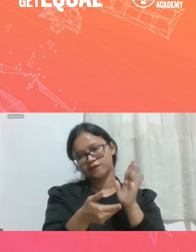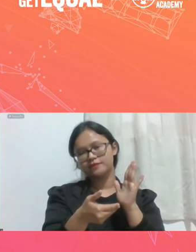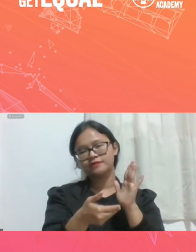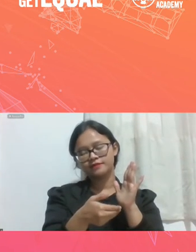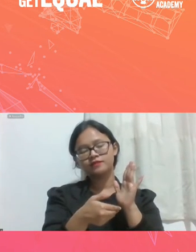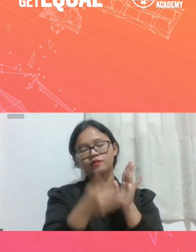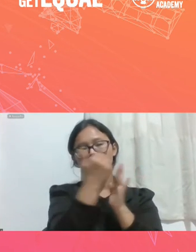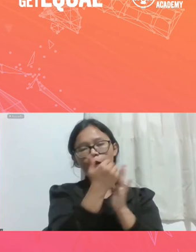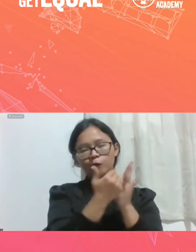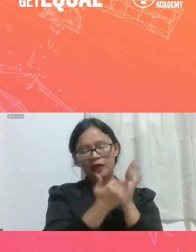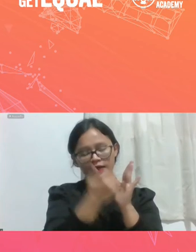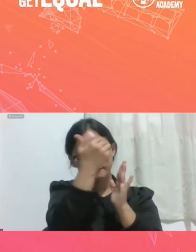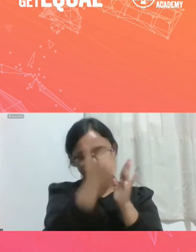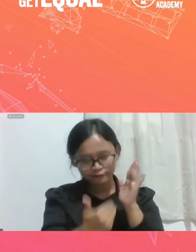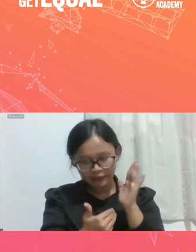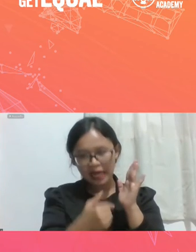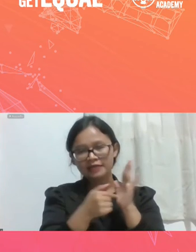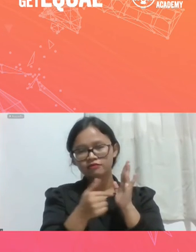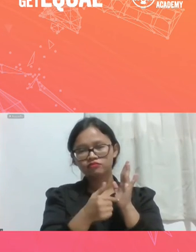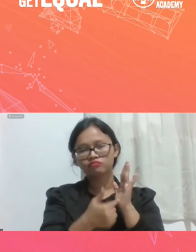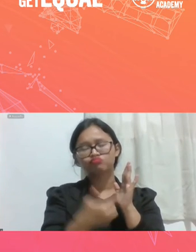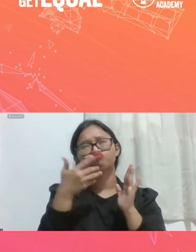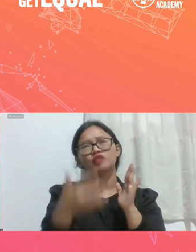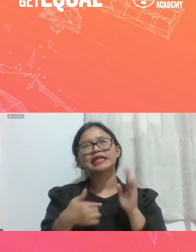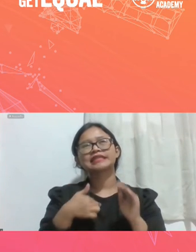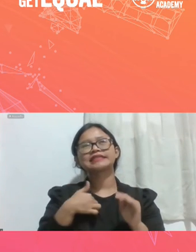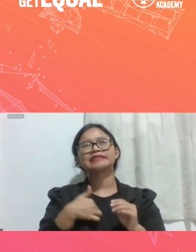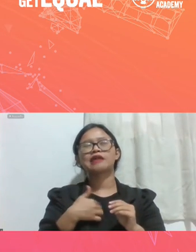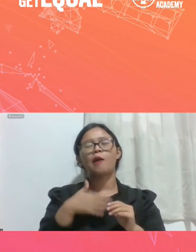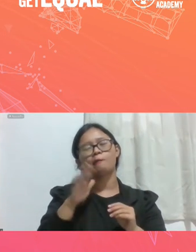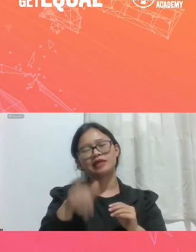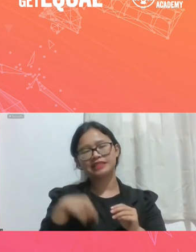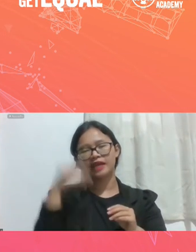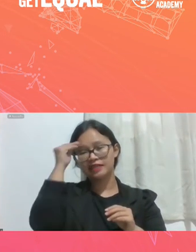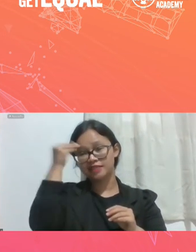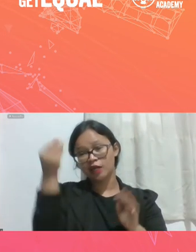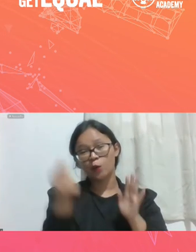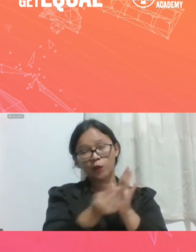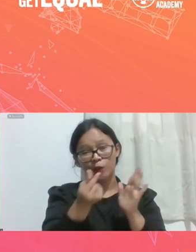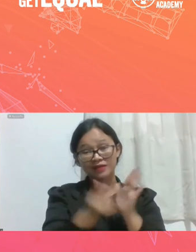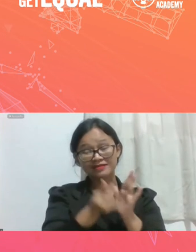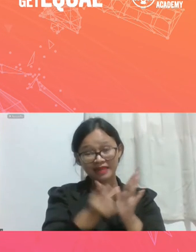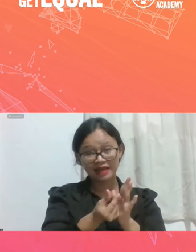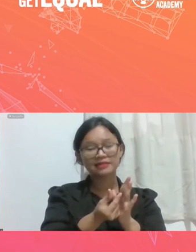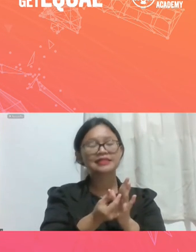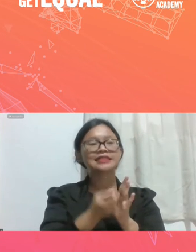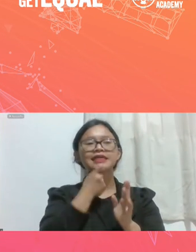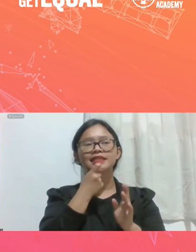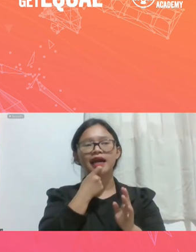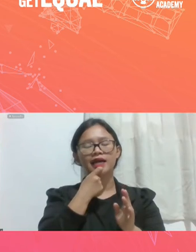satu regulasi yang bisa melindungi, misalnya meskipun saat ini juga masih bentuknya RUU, yaitu tentang pelindungan data pribadi. Karena